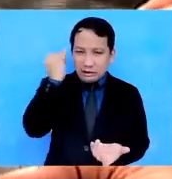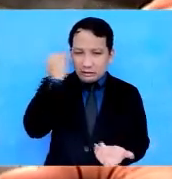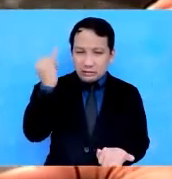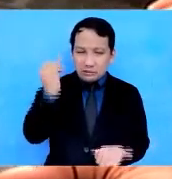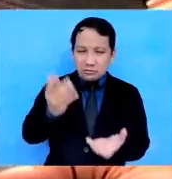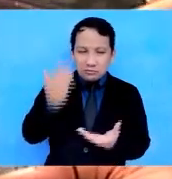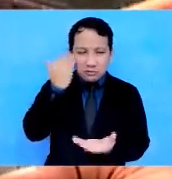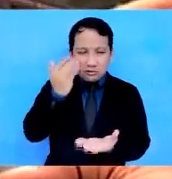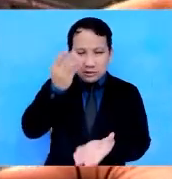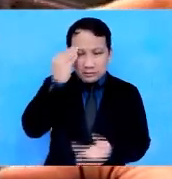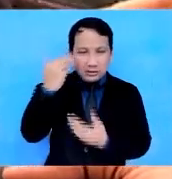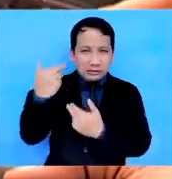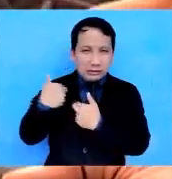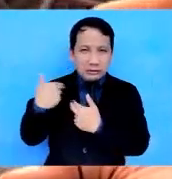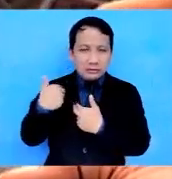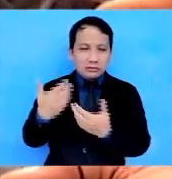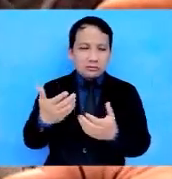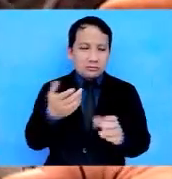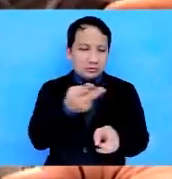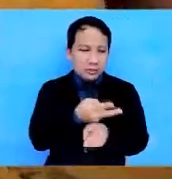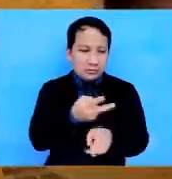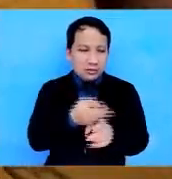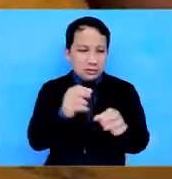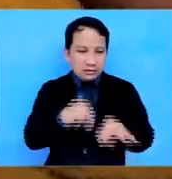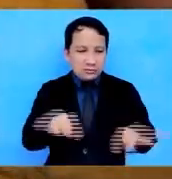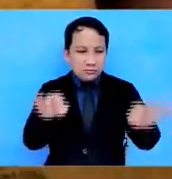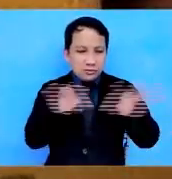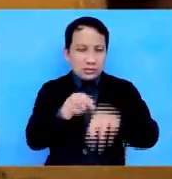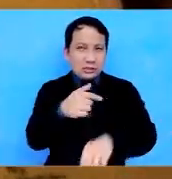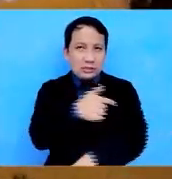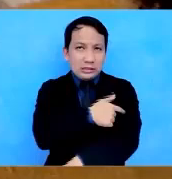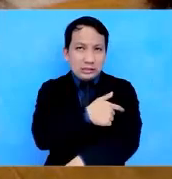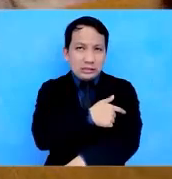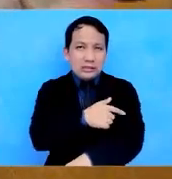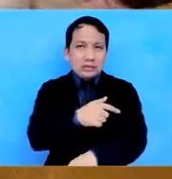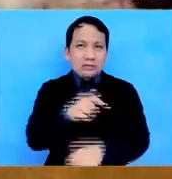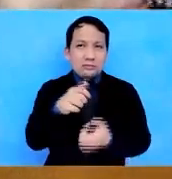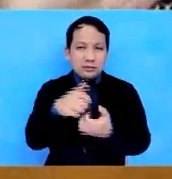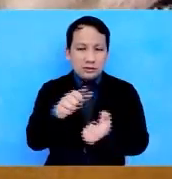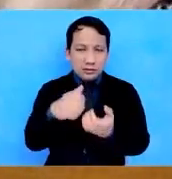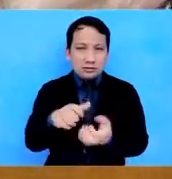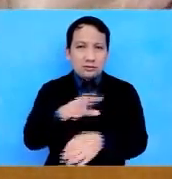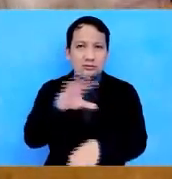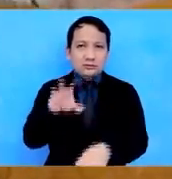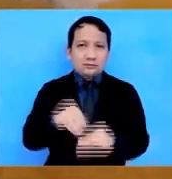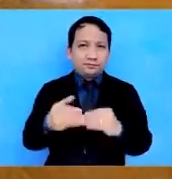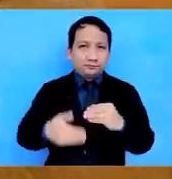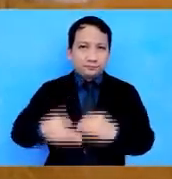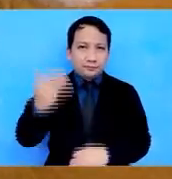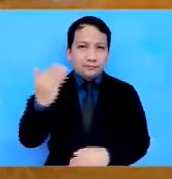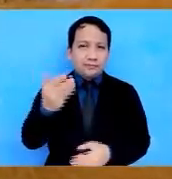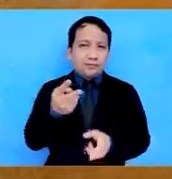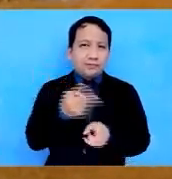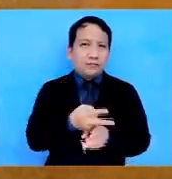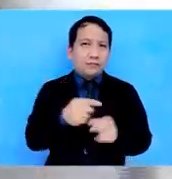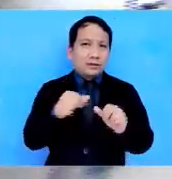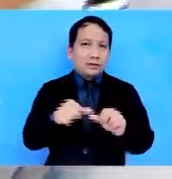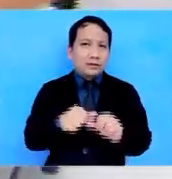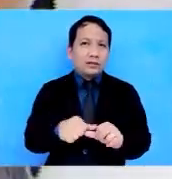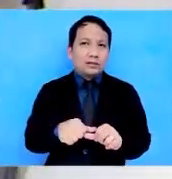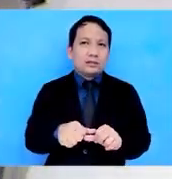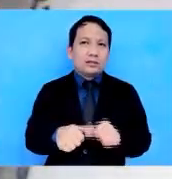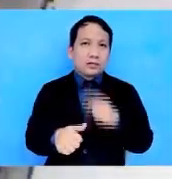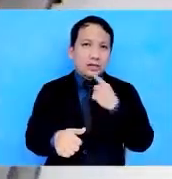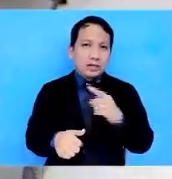mga aso ay mabakunahan. Kaya naman sa gitna ng tumataas na pet ownership sa bansa, sabi ng